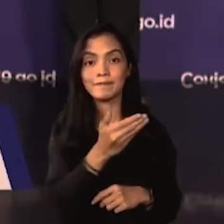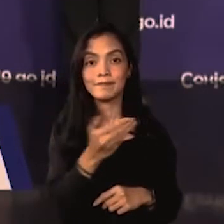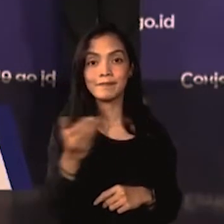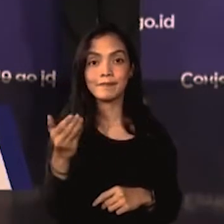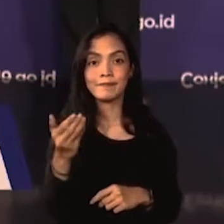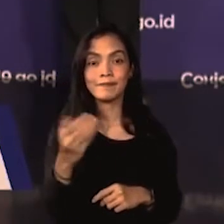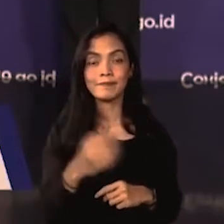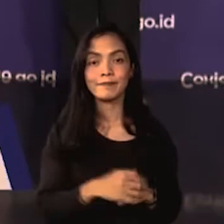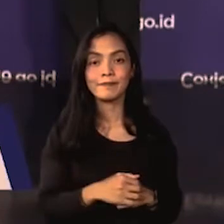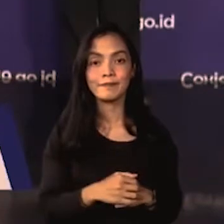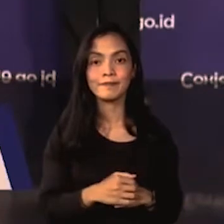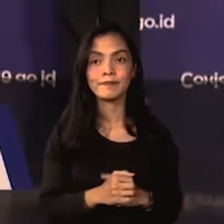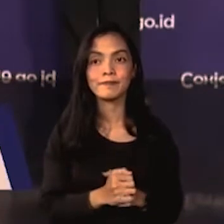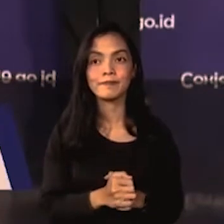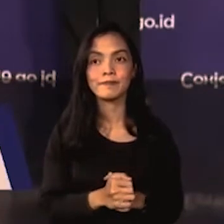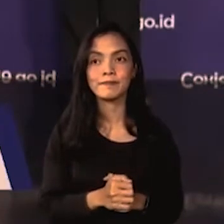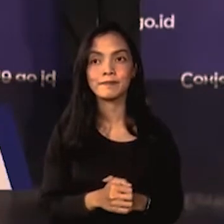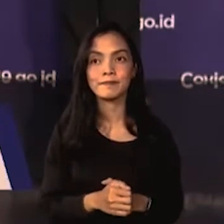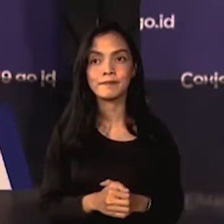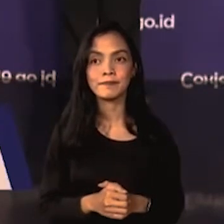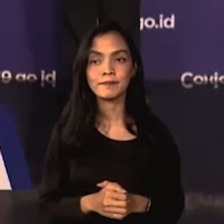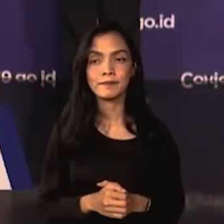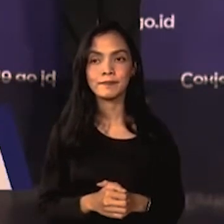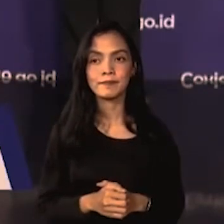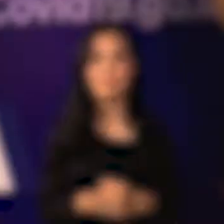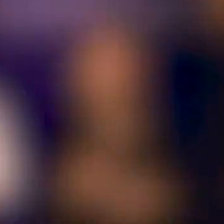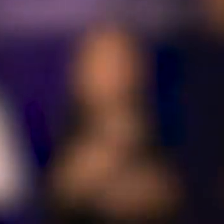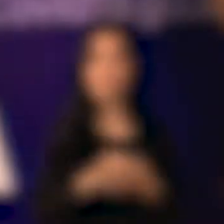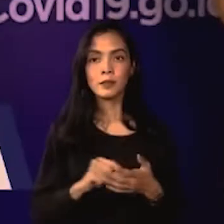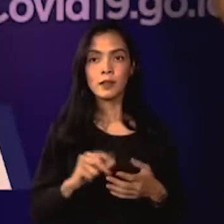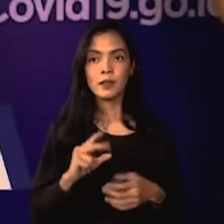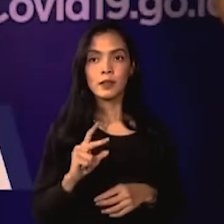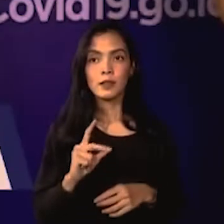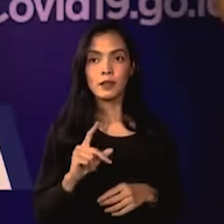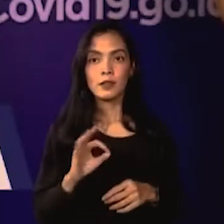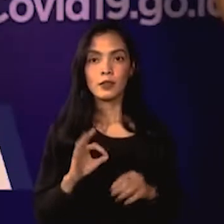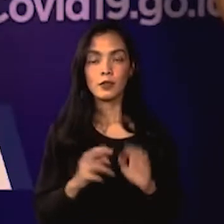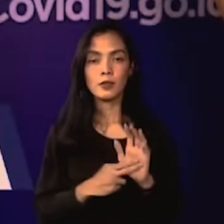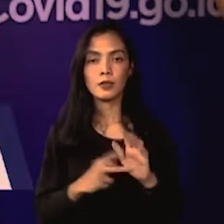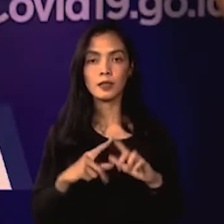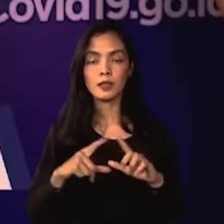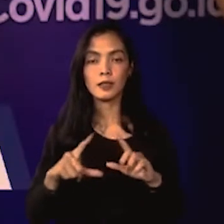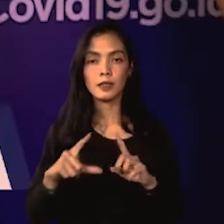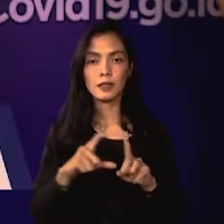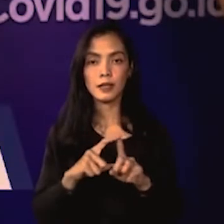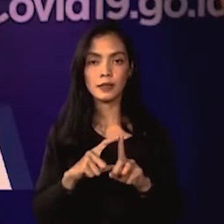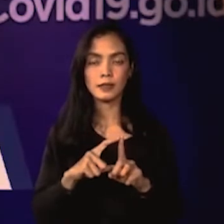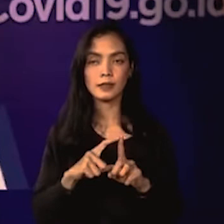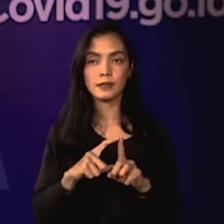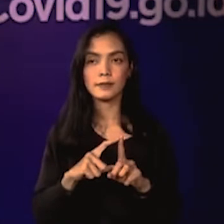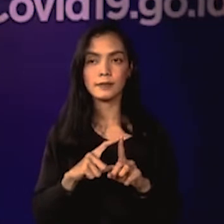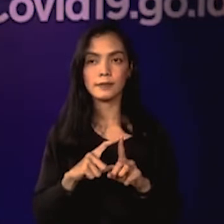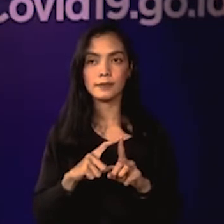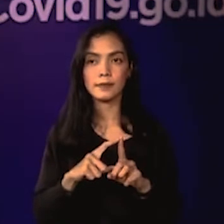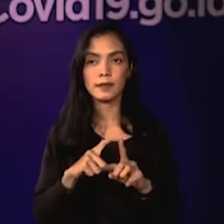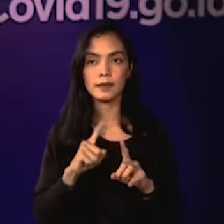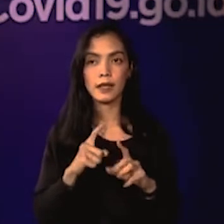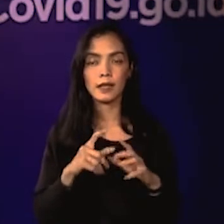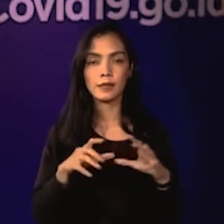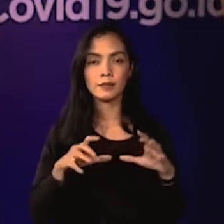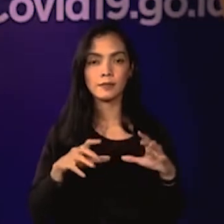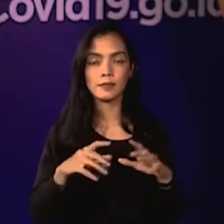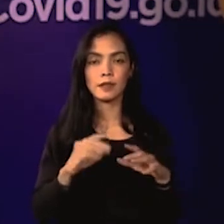saudara-saudaraku sebangsa dan setanah air. Saya Ronald Rizkarta Pilatu dari Persekutuan Gereja-Gereja